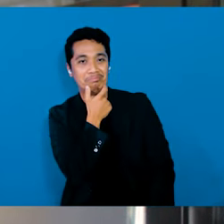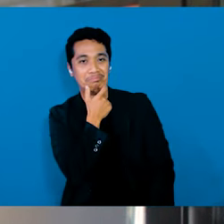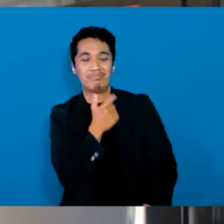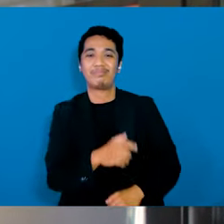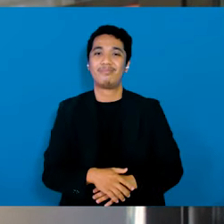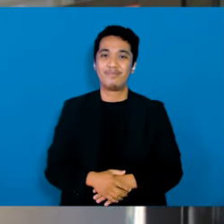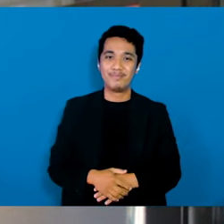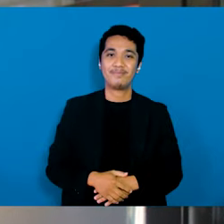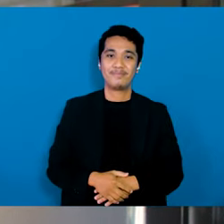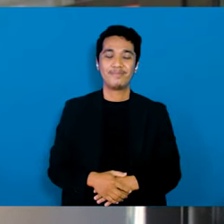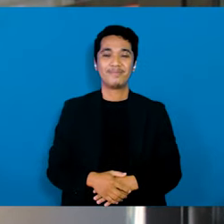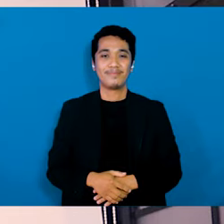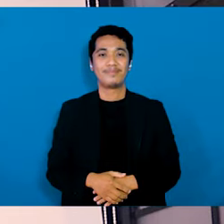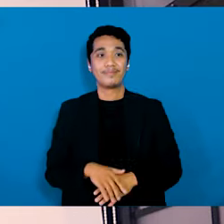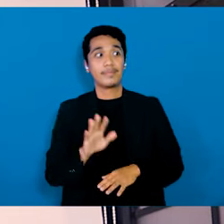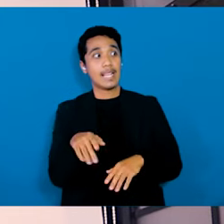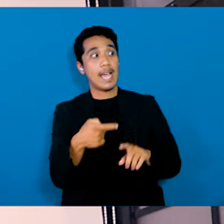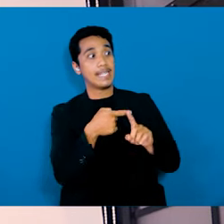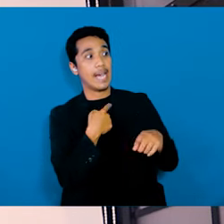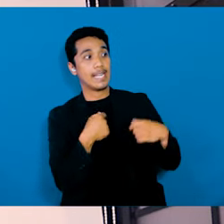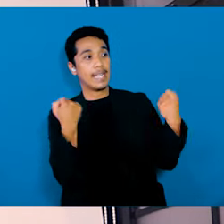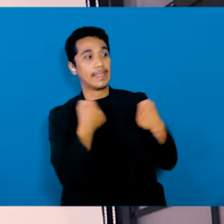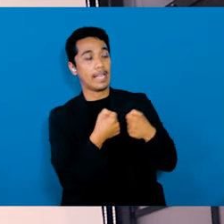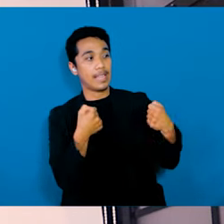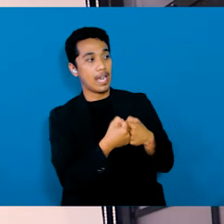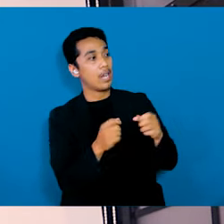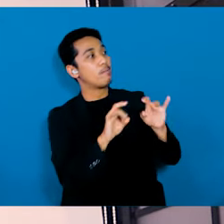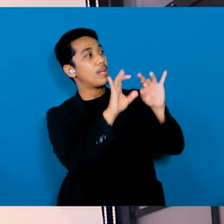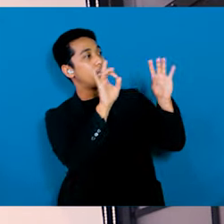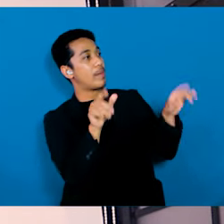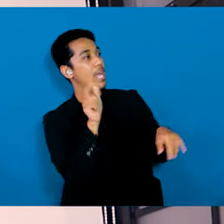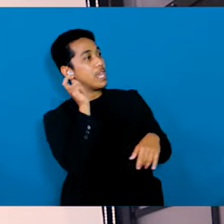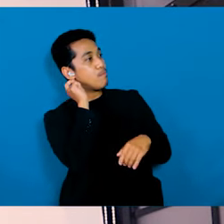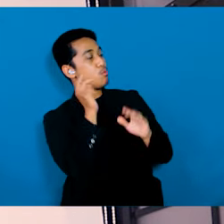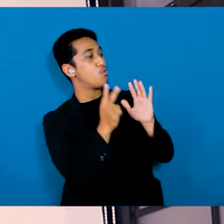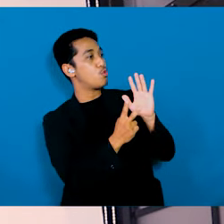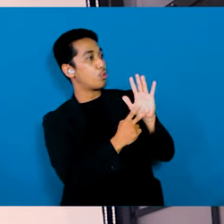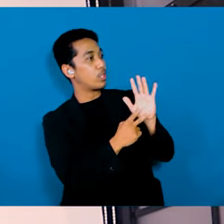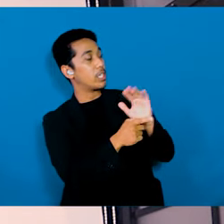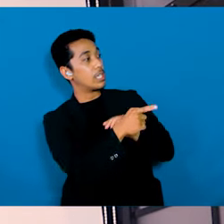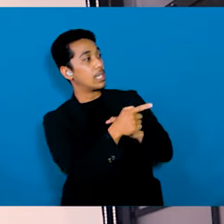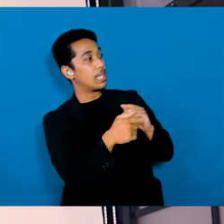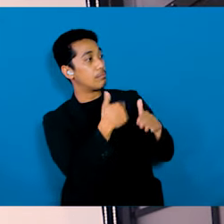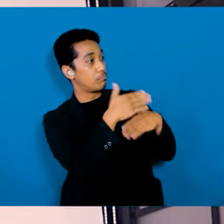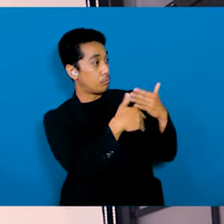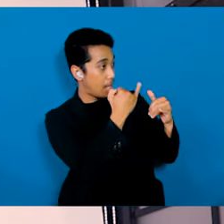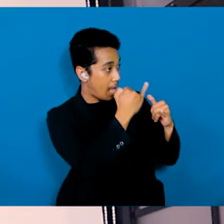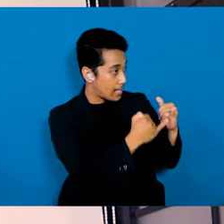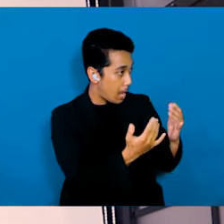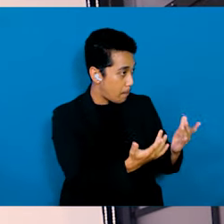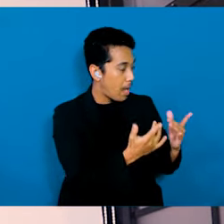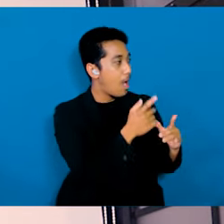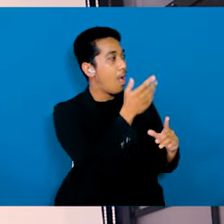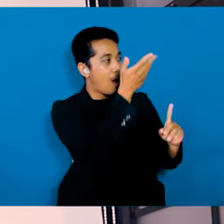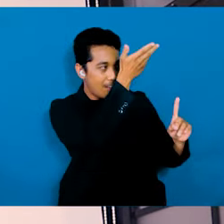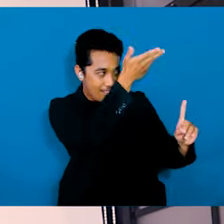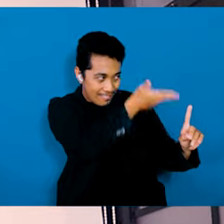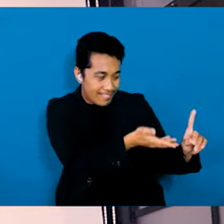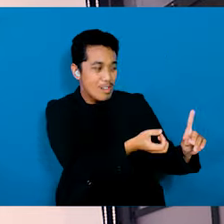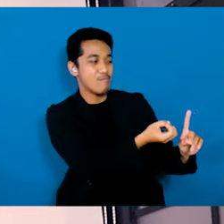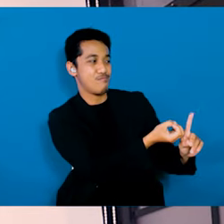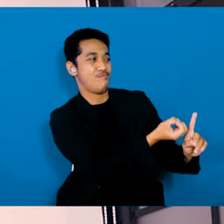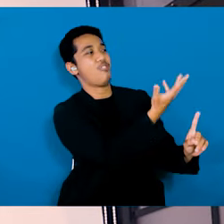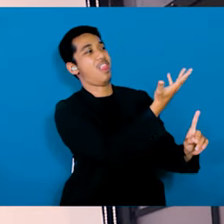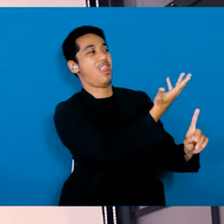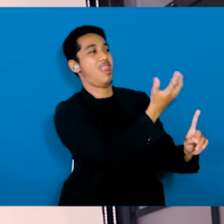Jadi dari berbagai tantangan yang Ibu Nuning hadapi itu akhirnya membentuklah Ibu Nuning yang